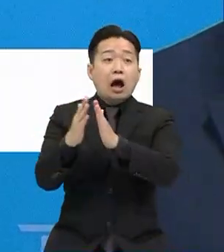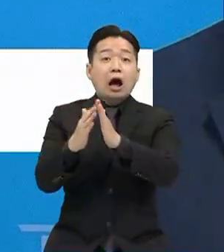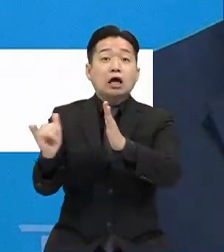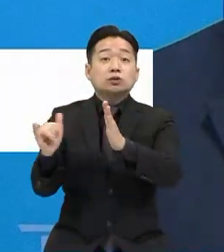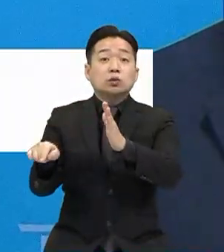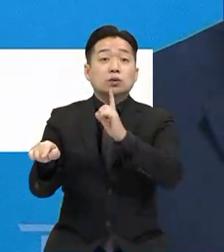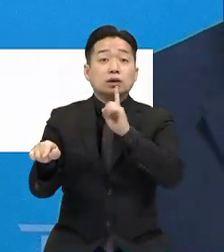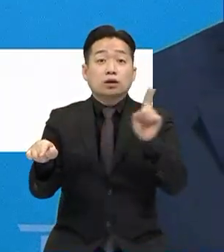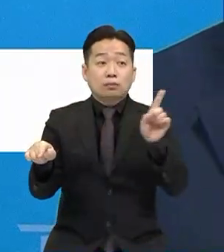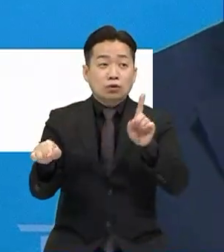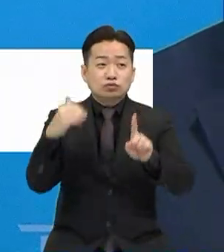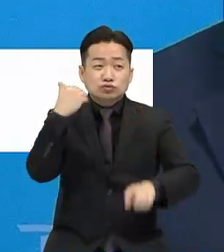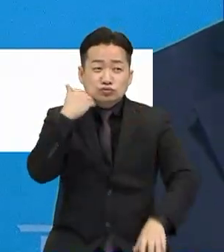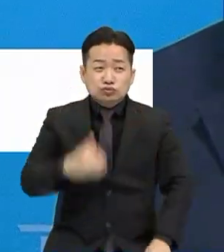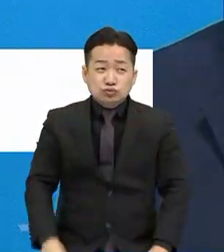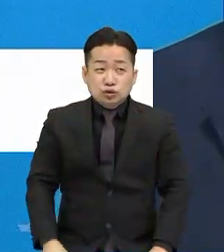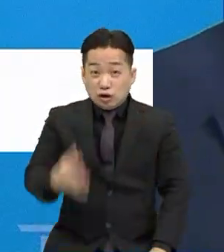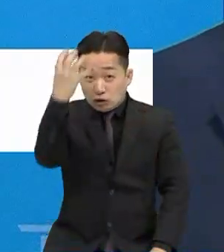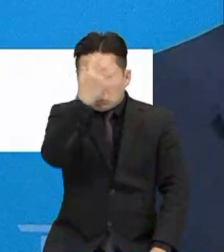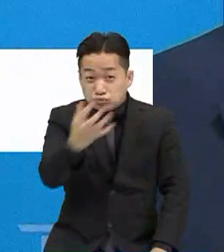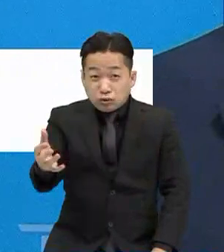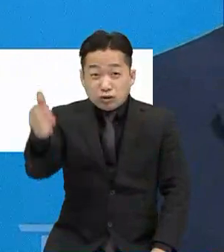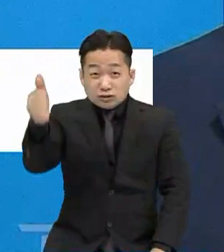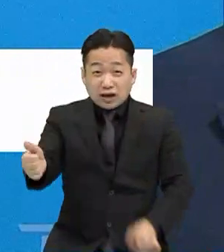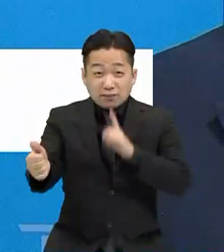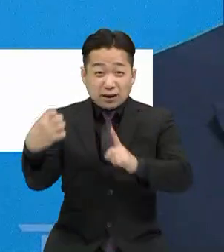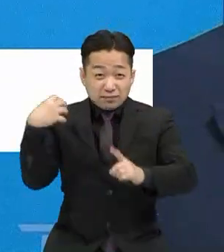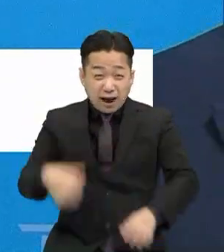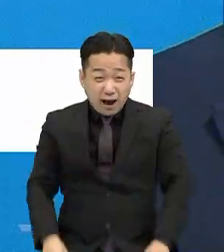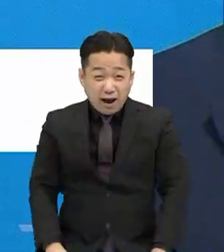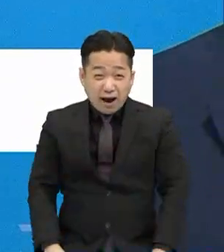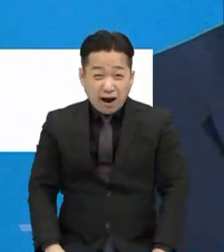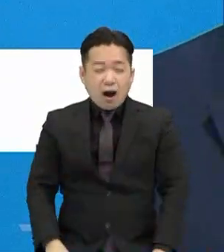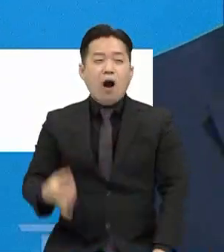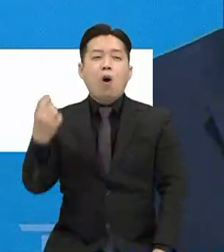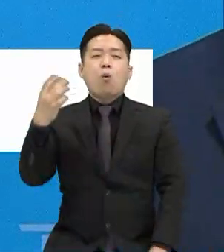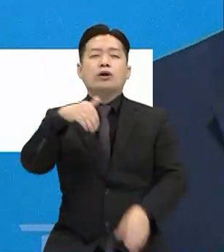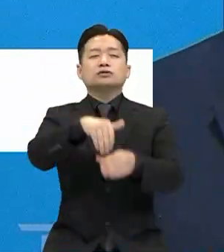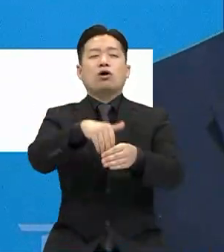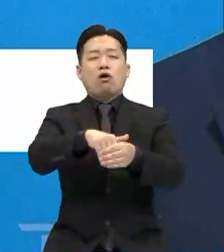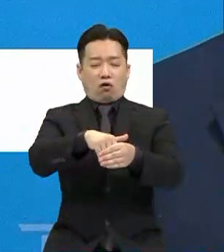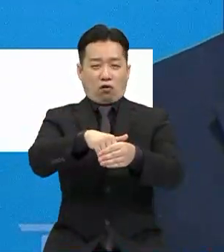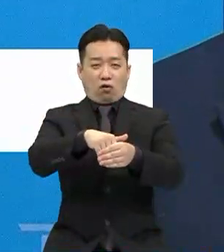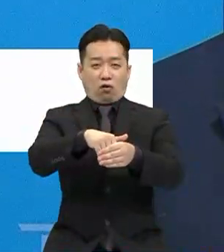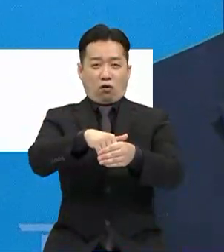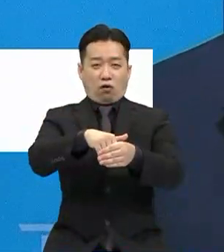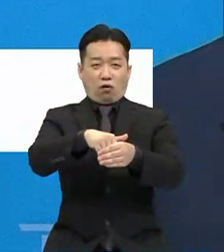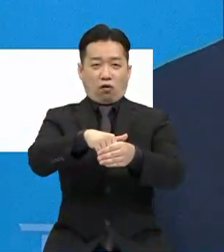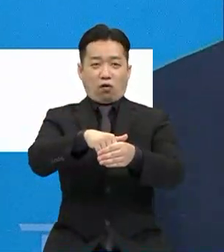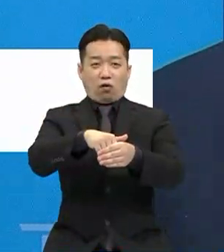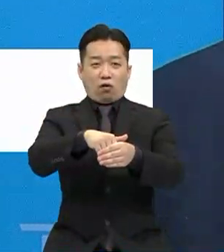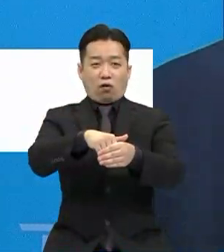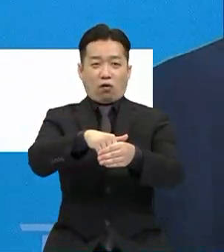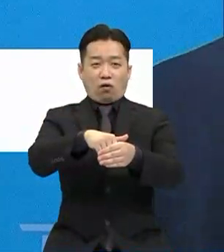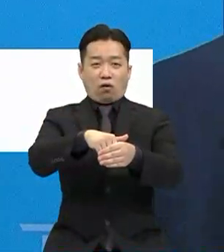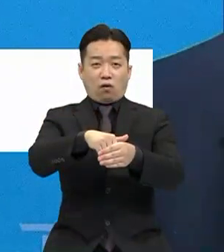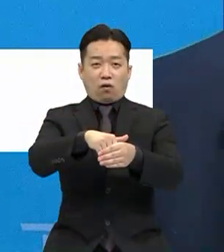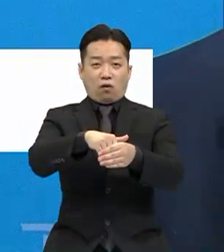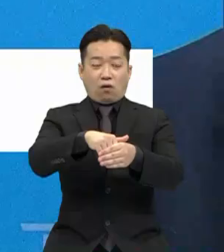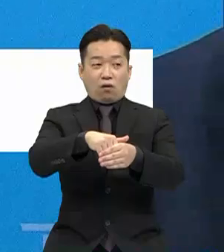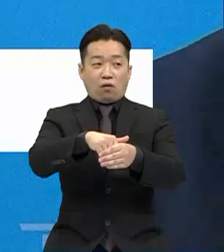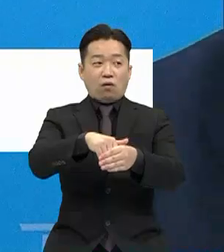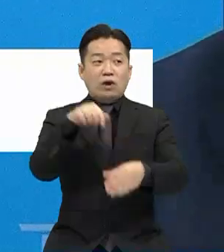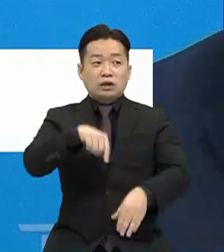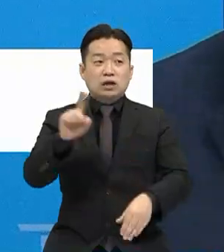어떤 분들은 뭐 저 후원회장도 맞는데 원래 이 선거라는 거는 그 뭐 시쳇말로